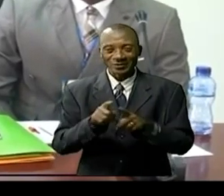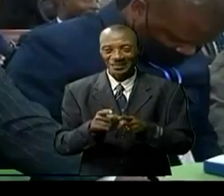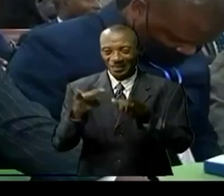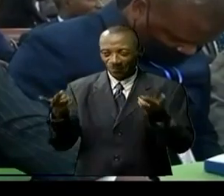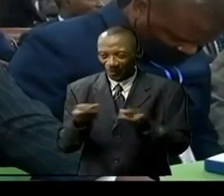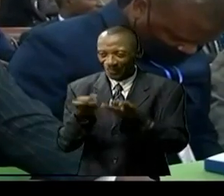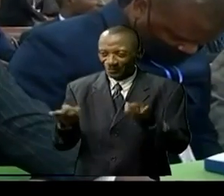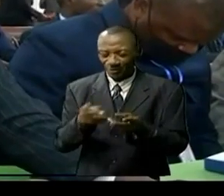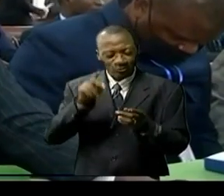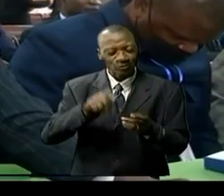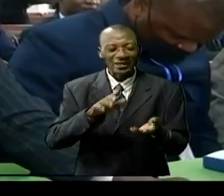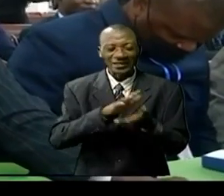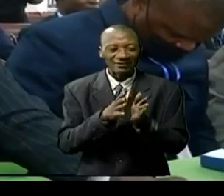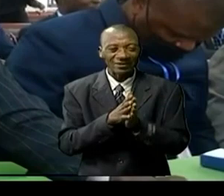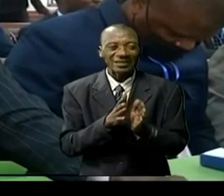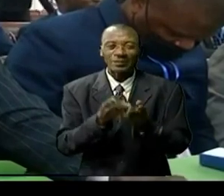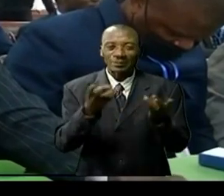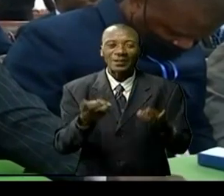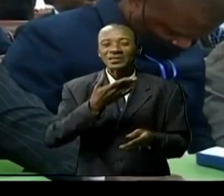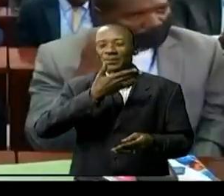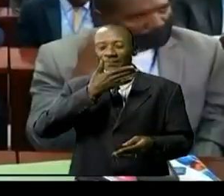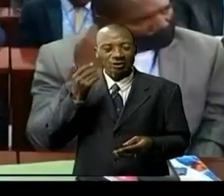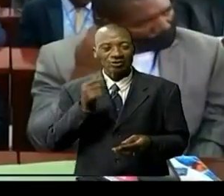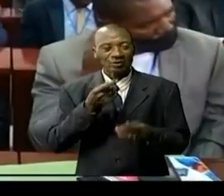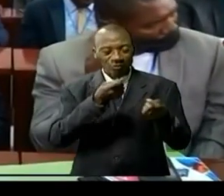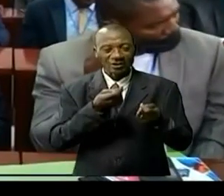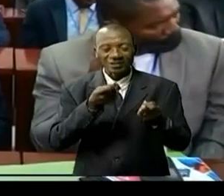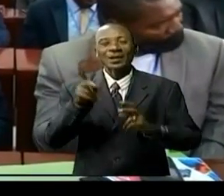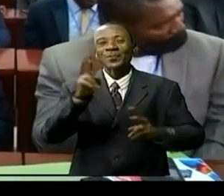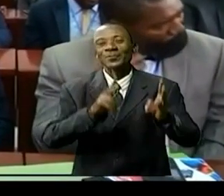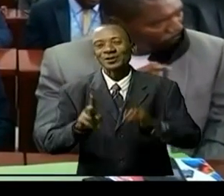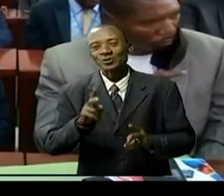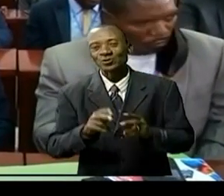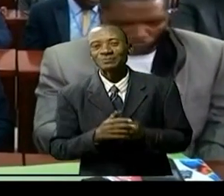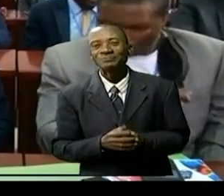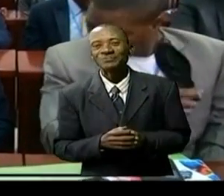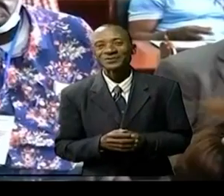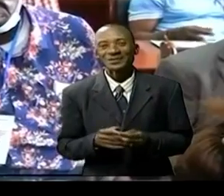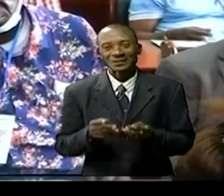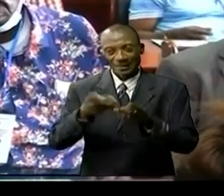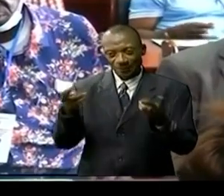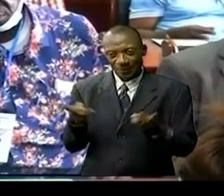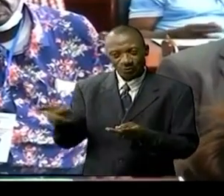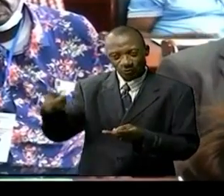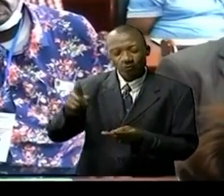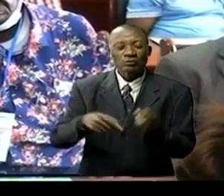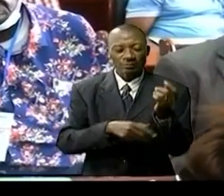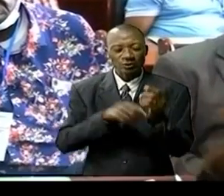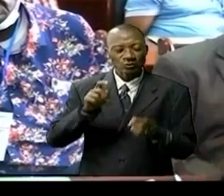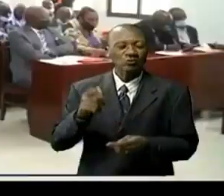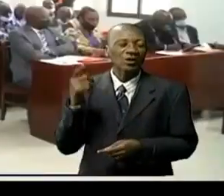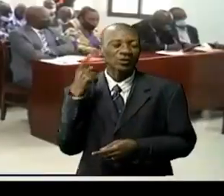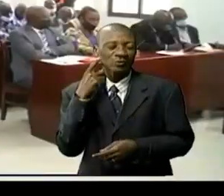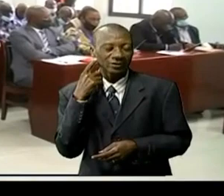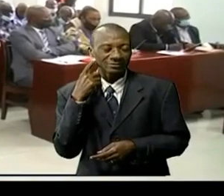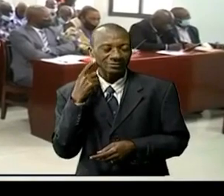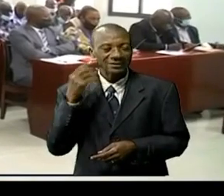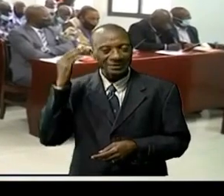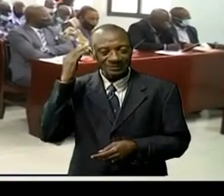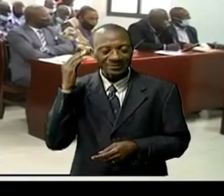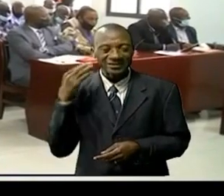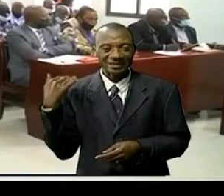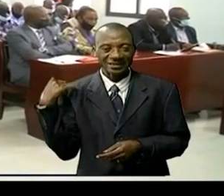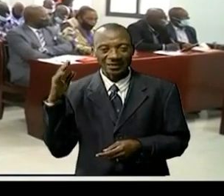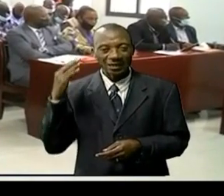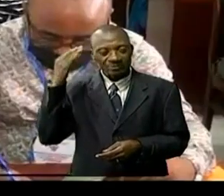et assurant les bien-être de sa population seulement elle doit être connue de tous le ministre d'état ministre de l'aménagement du territoire